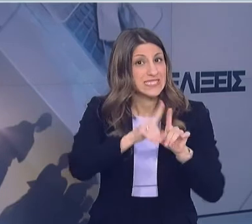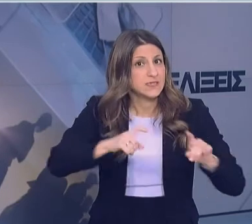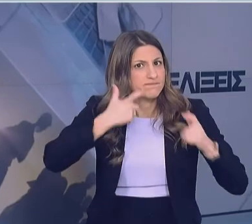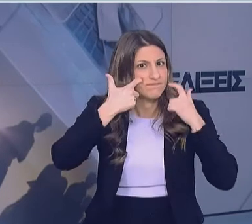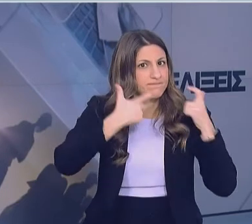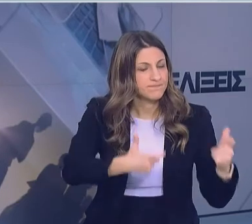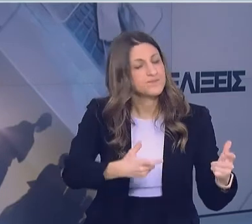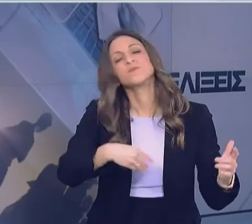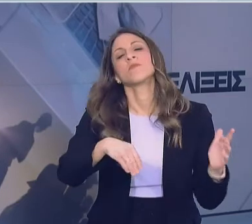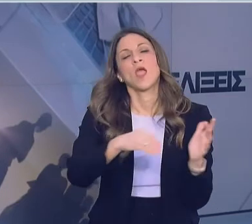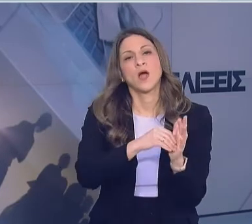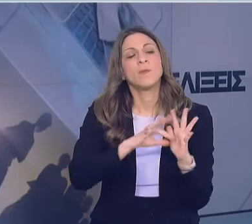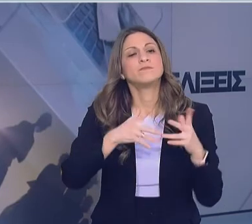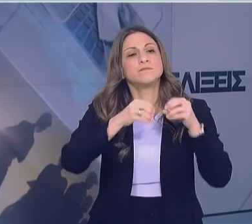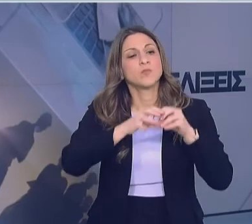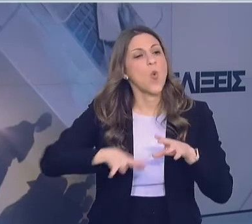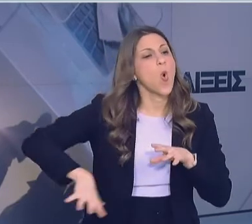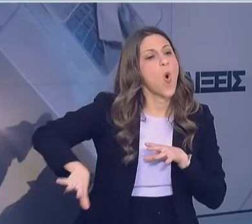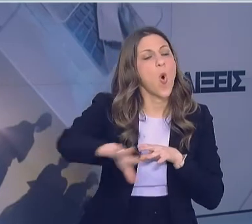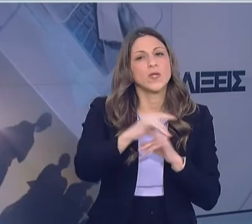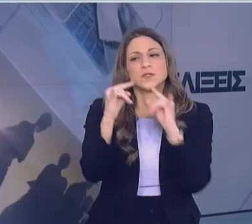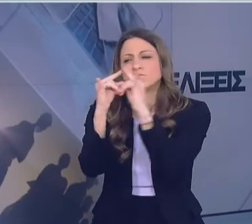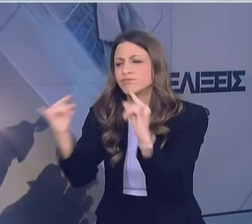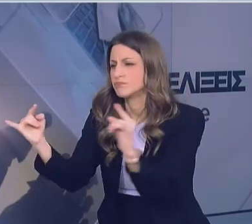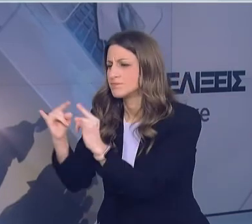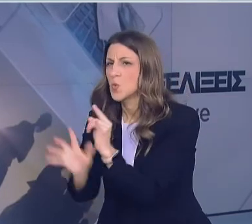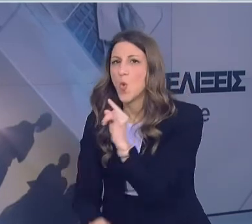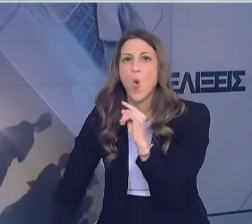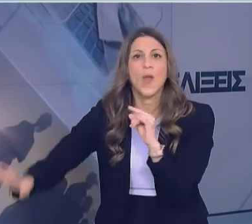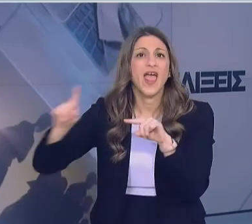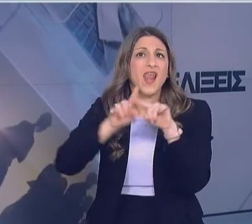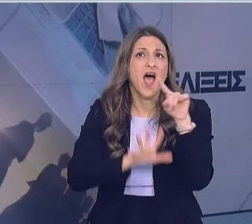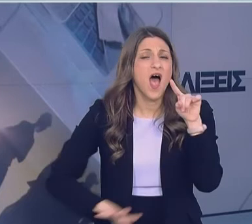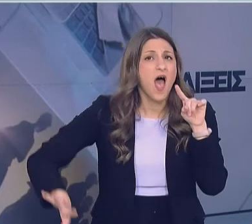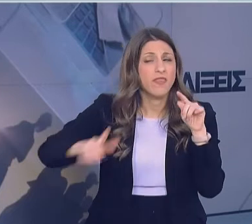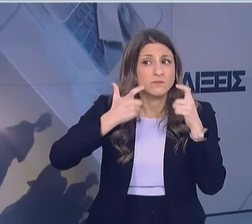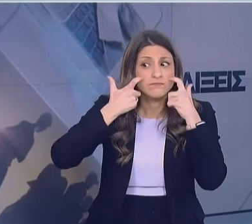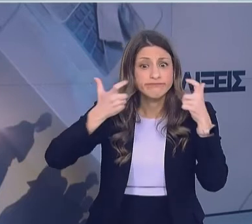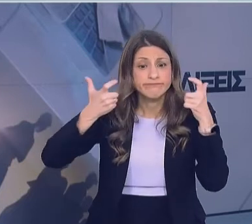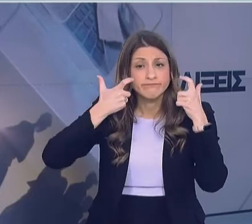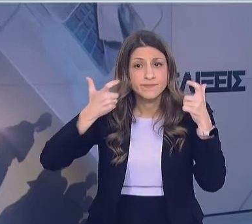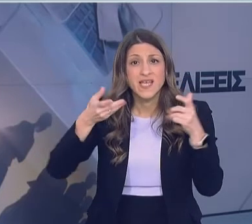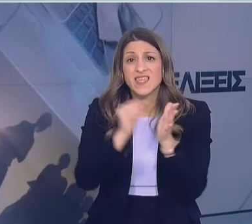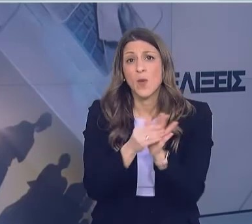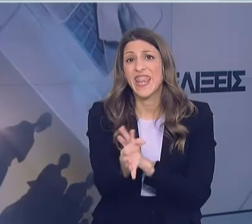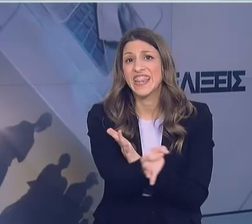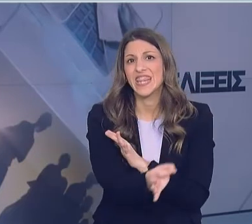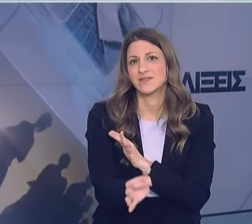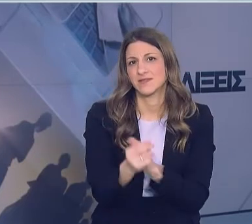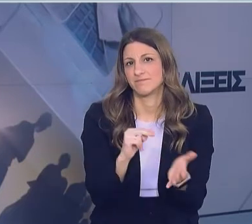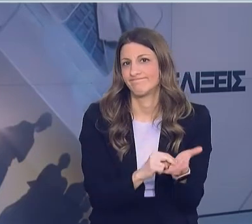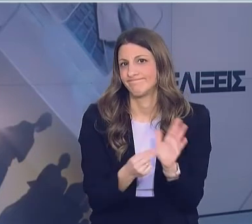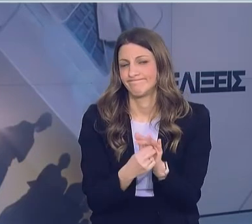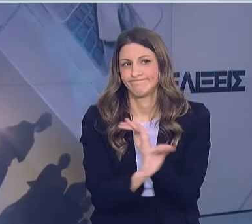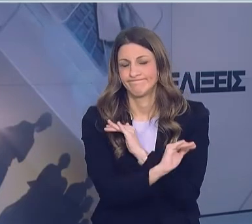και η επαγρύπνησή μας εξαπλώνεται σε όλες τις δομές της υπηρετικής Ελλάδας όσο και των νησών. Βασικός σκοπός μας